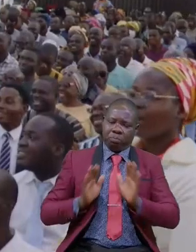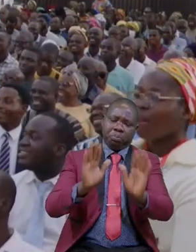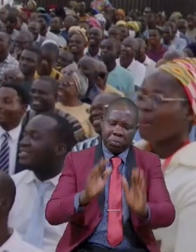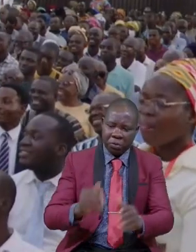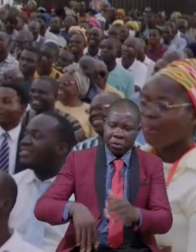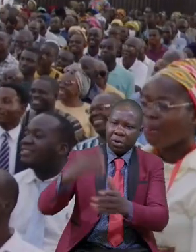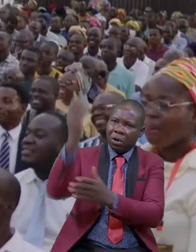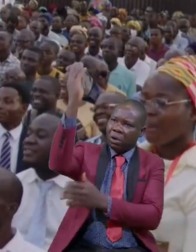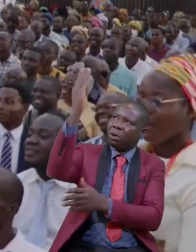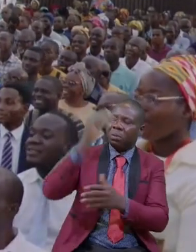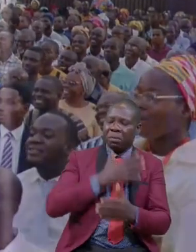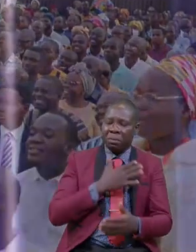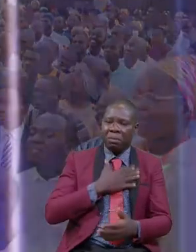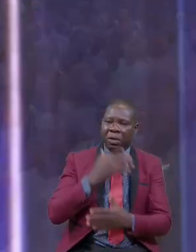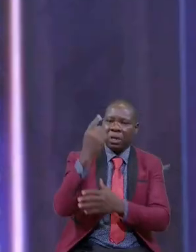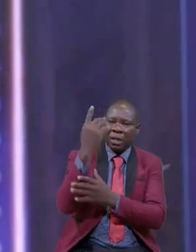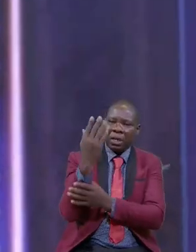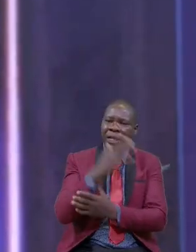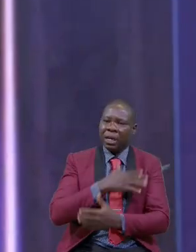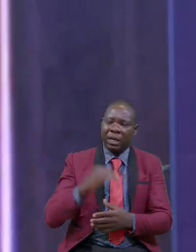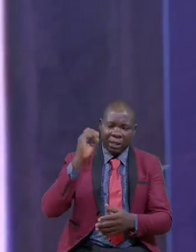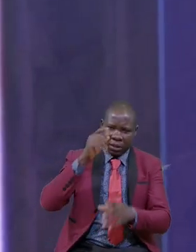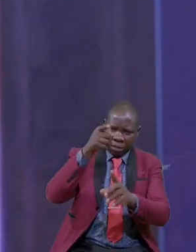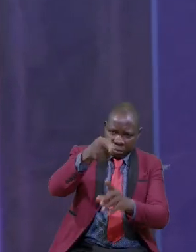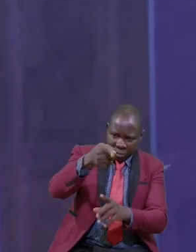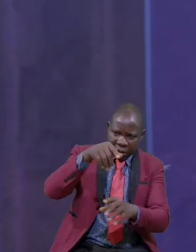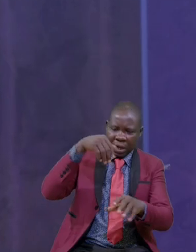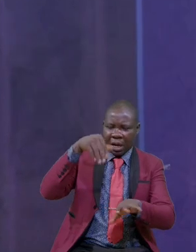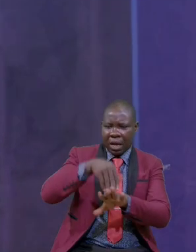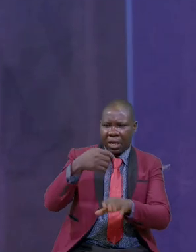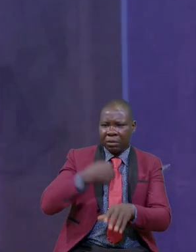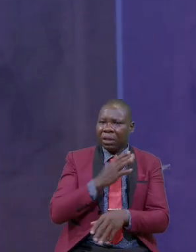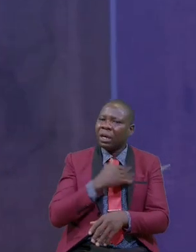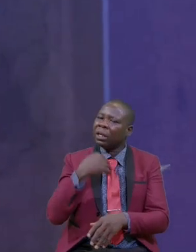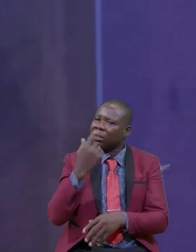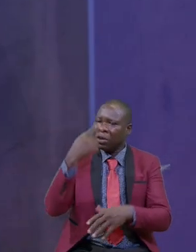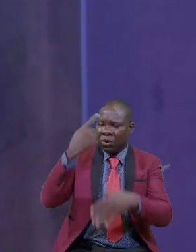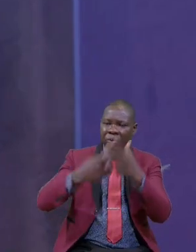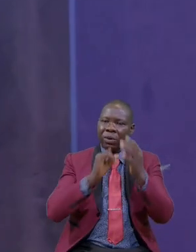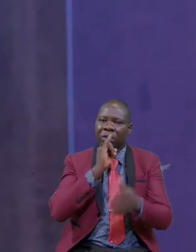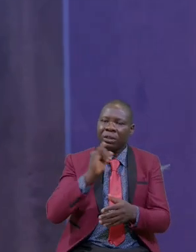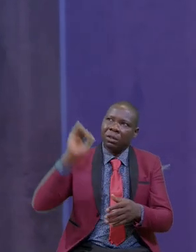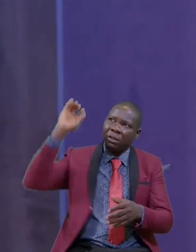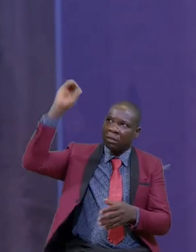he pointed at et me il and m'a doigté, il a dit, what is grace? C'est quoi la grâce? Said, grace j'ai dit la